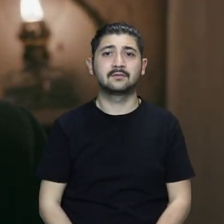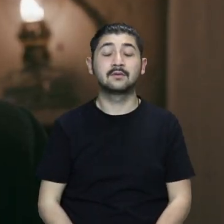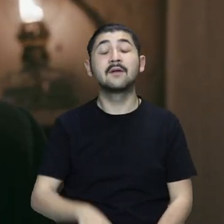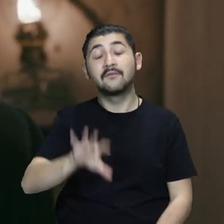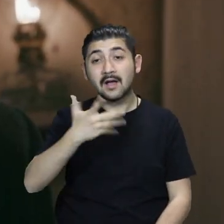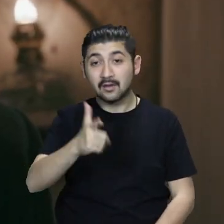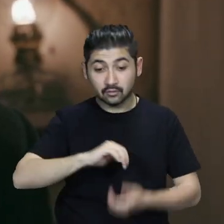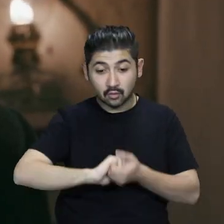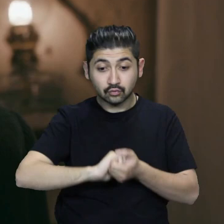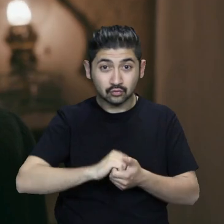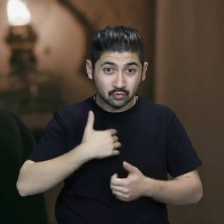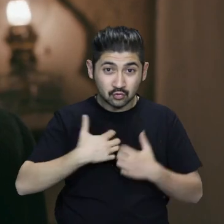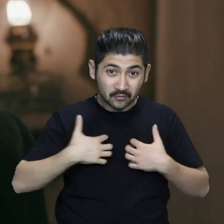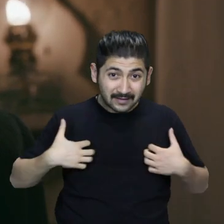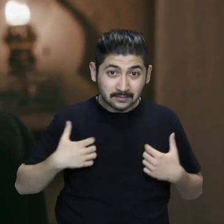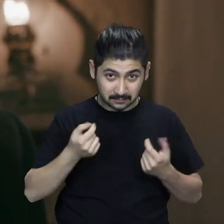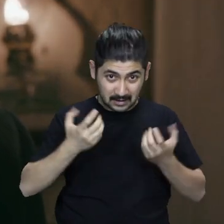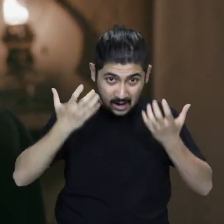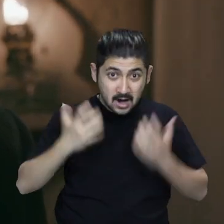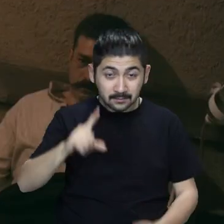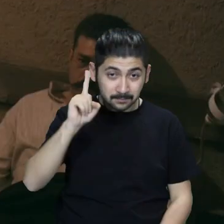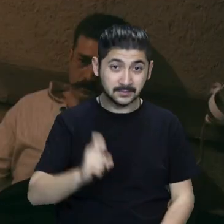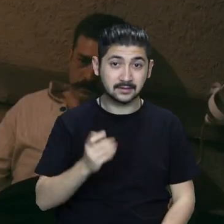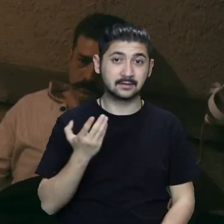Ya da dostuna güvenmek bu kadar mı ağır?